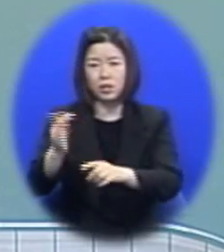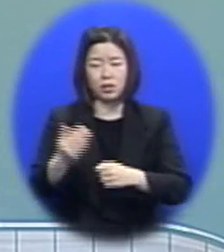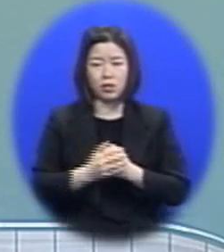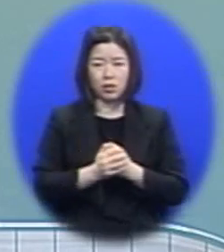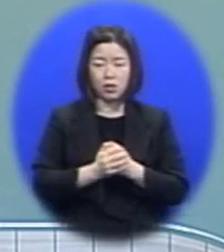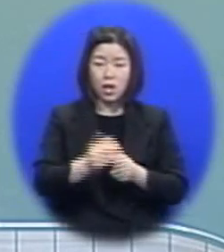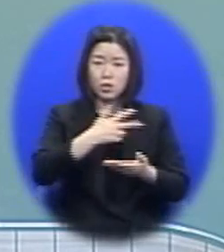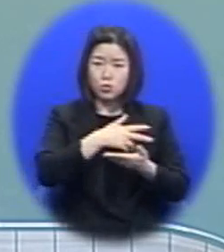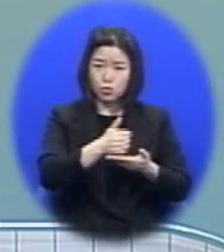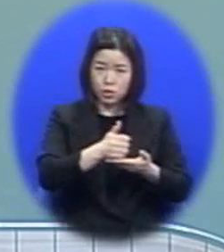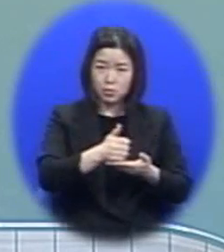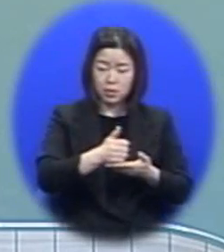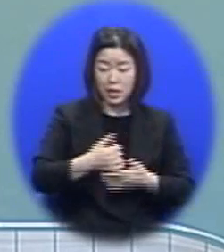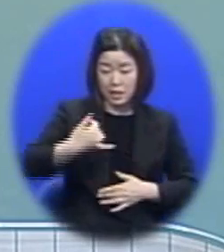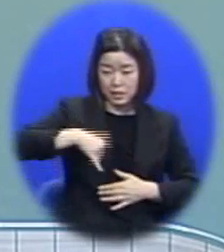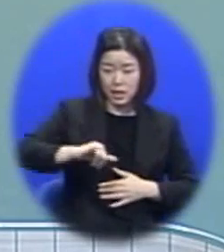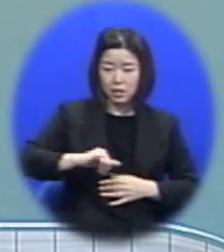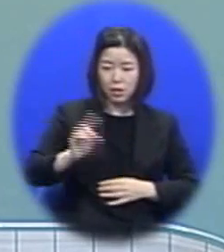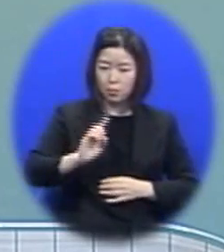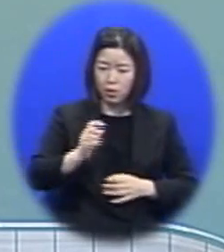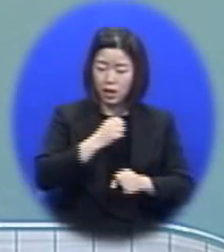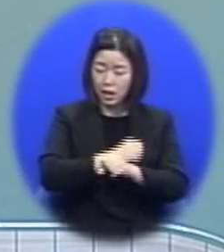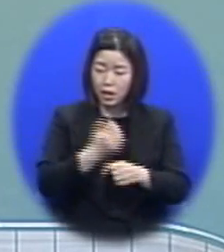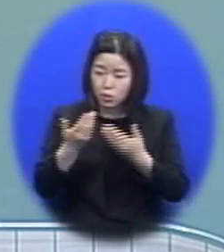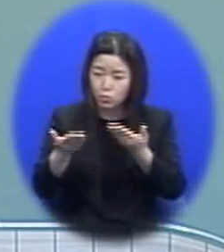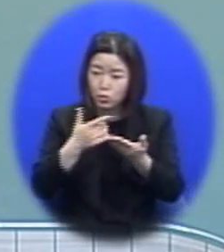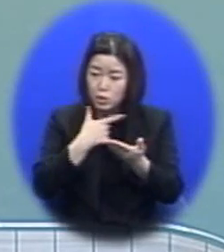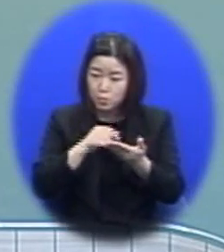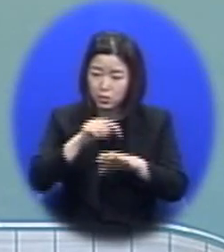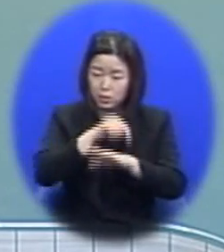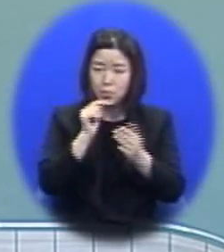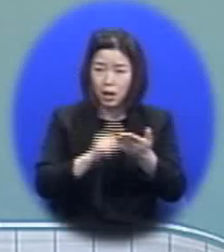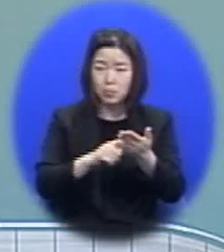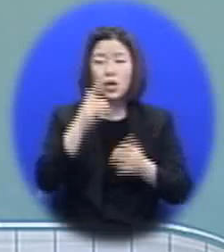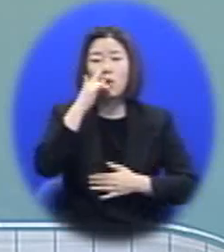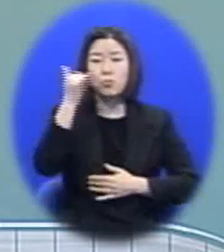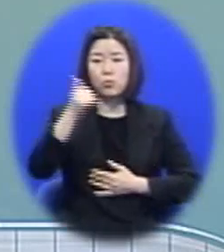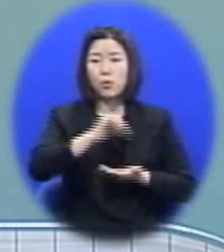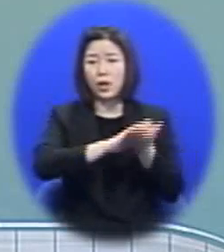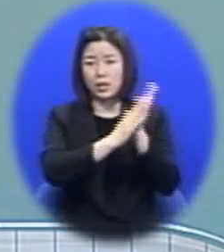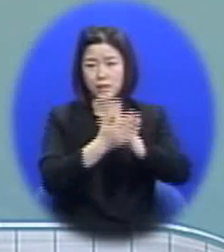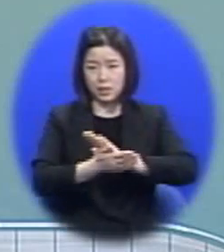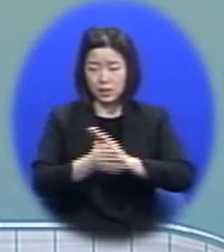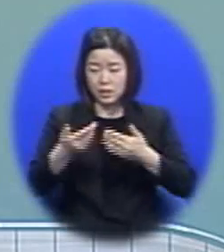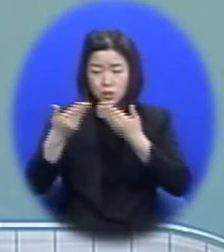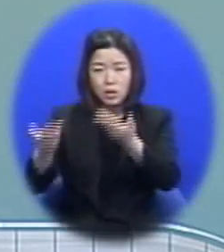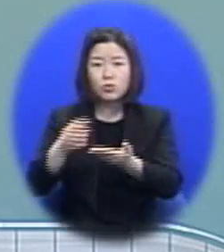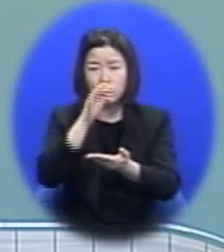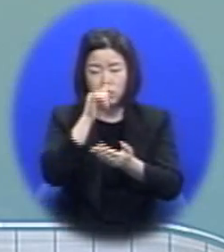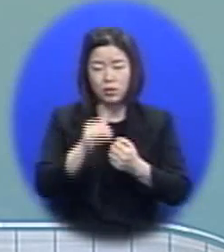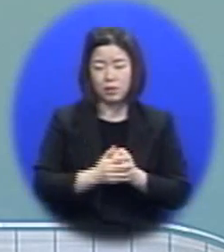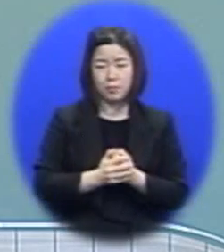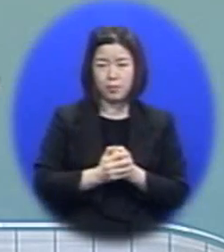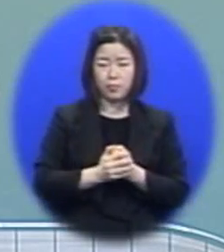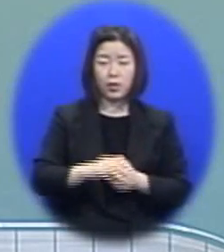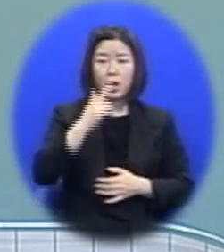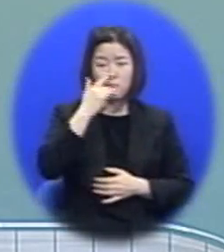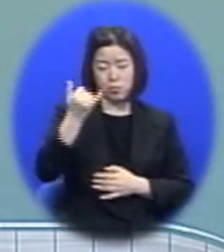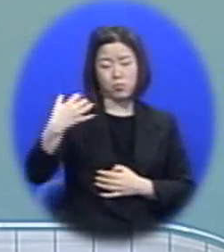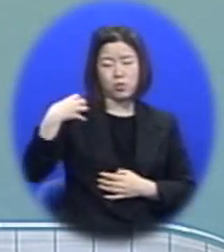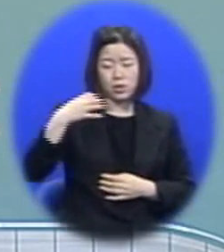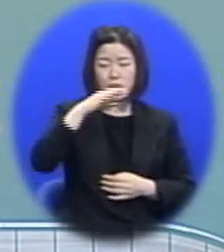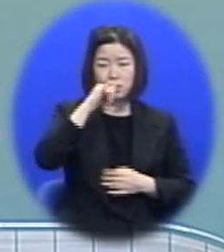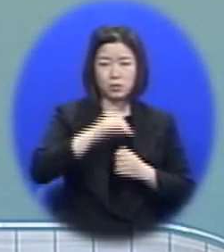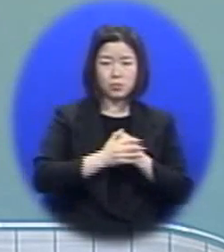무언가를 해 주고 싶어 하시는 것을 부모가 대신하는 것입니다 부모 역할은 그거밖에 없어요